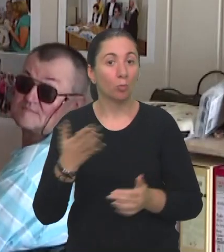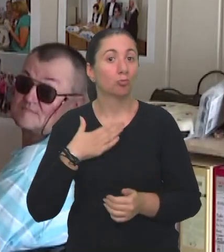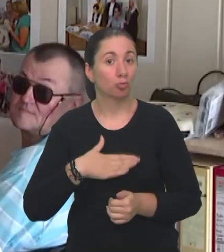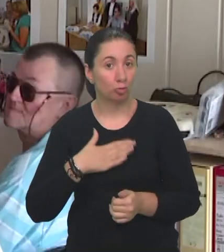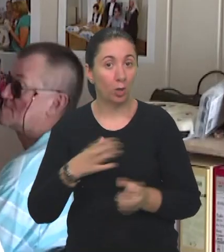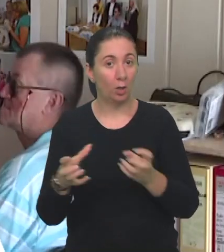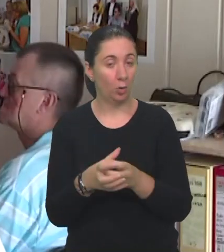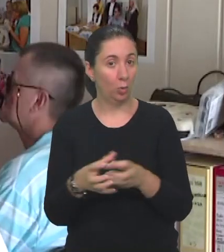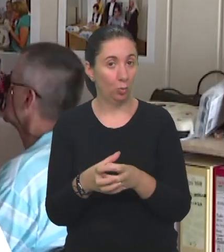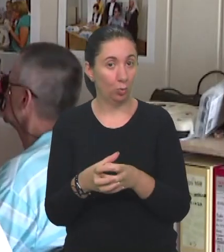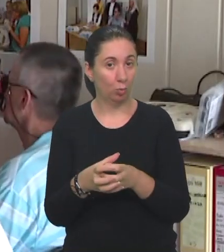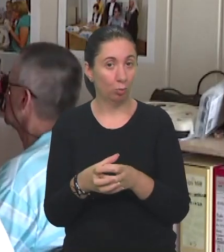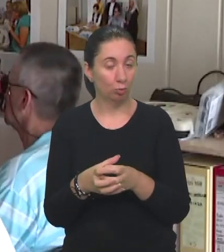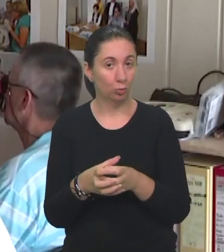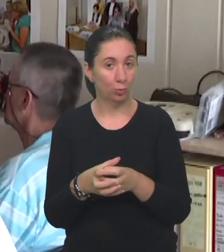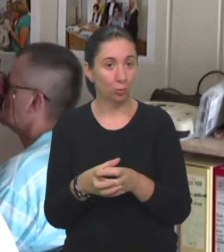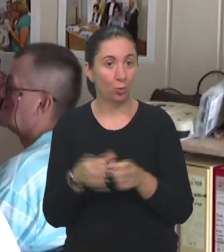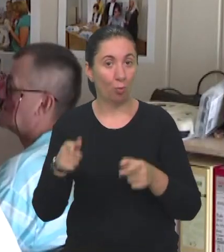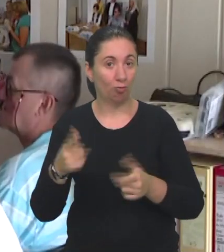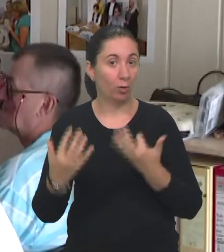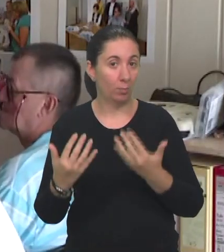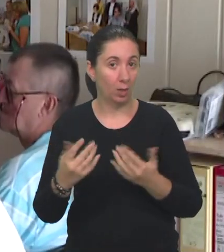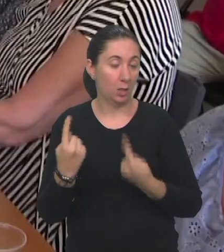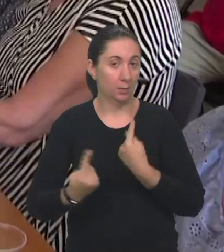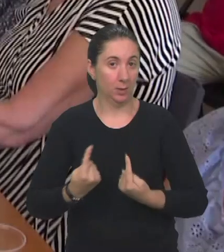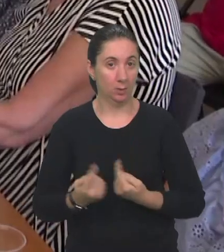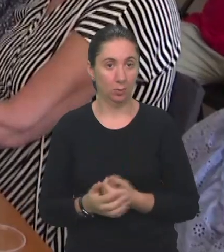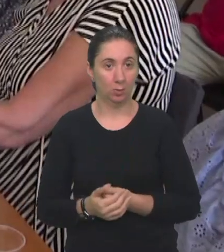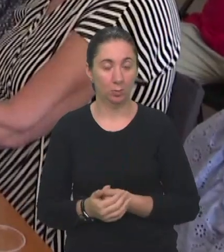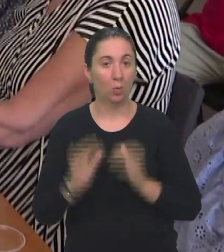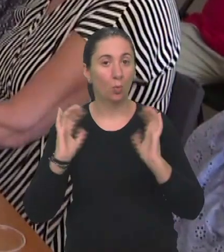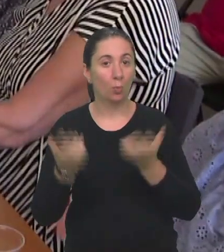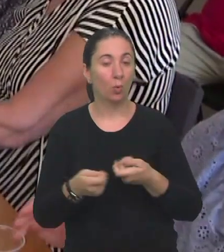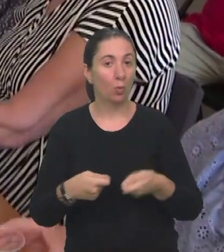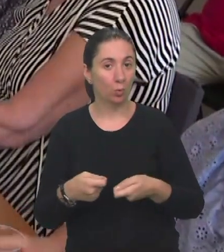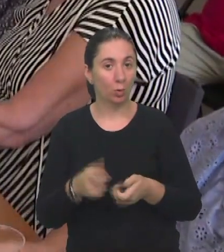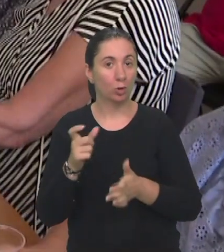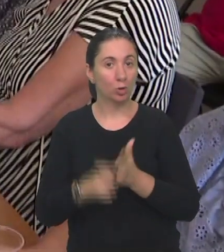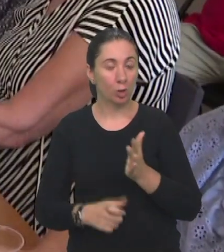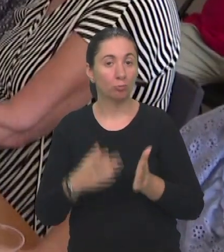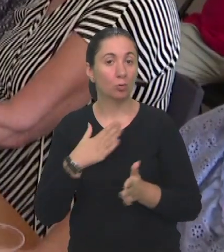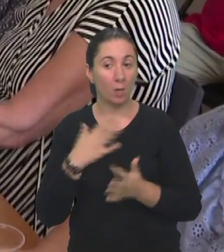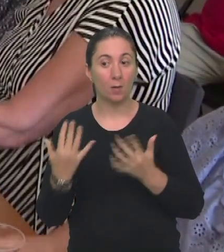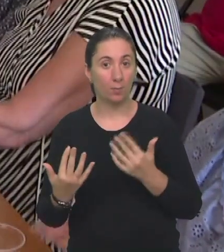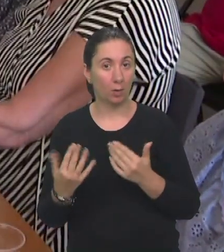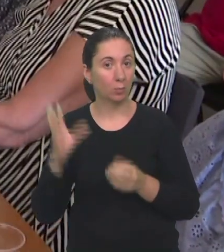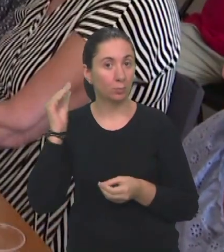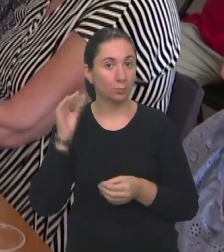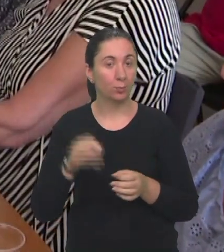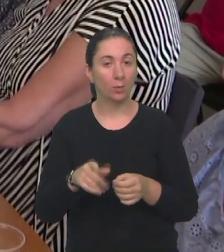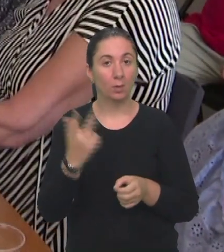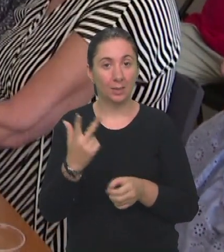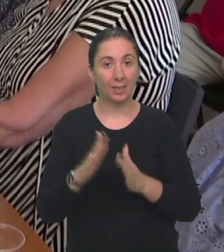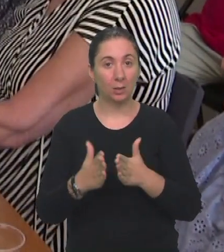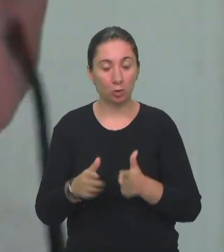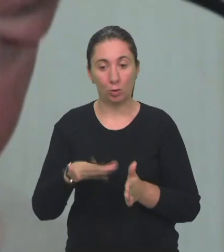žele družiti se eto u ovakvim prilikama i situacijama. U prostoru udruge članovi su imali priliku čuti 3 književnika